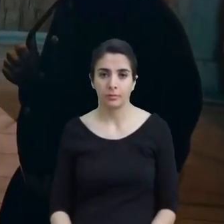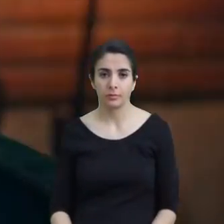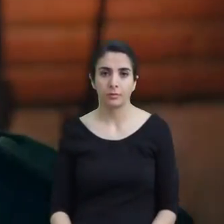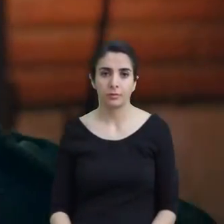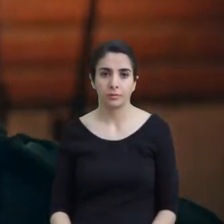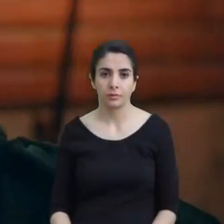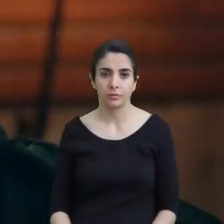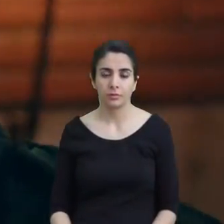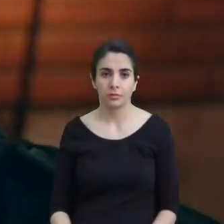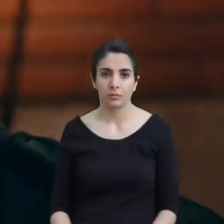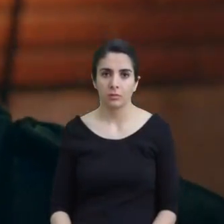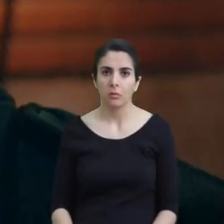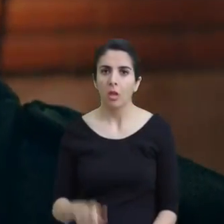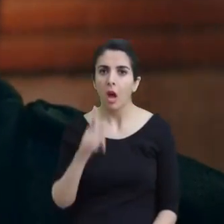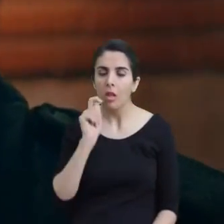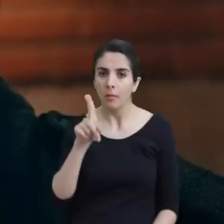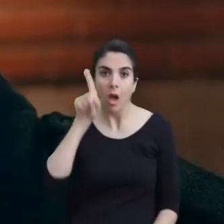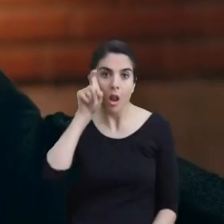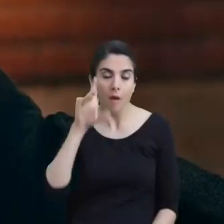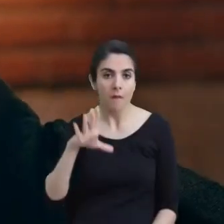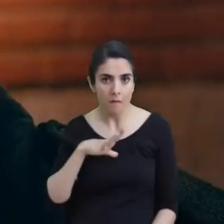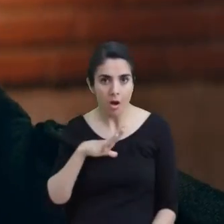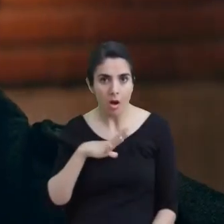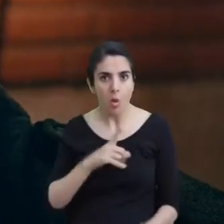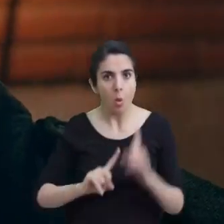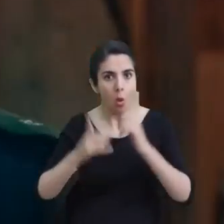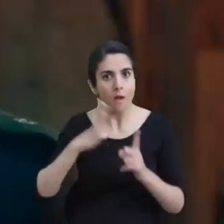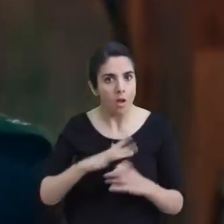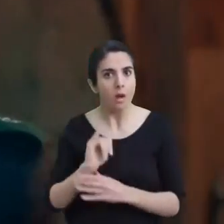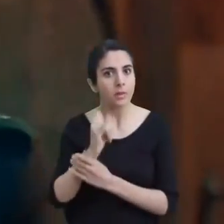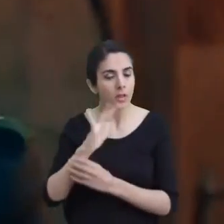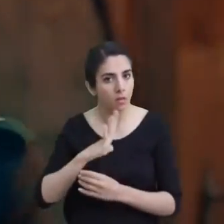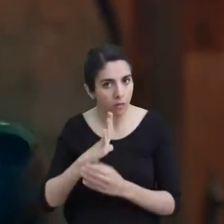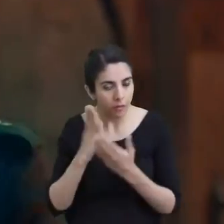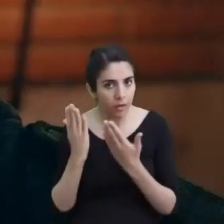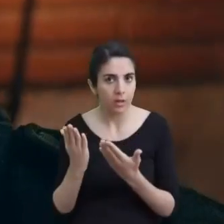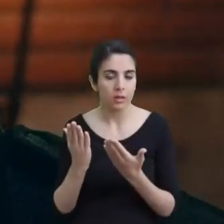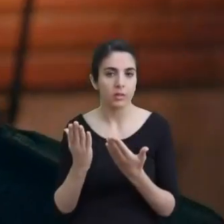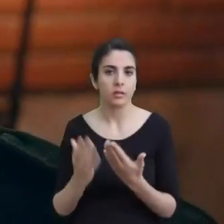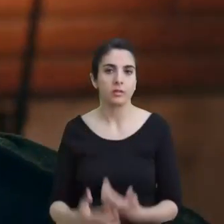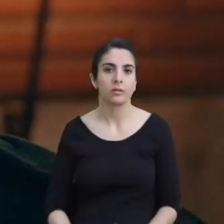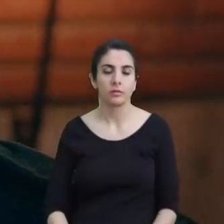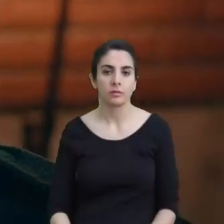yanıyor. Bu adam hem zeki, hem kurnaz, hem becerikli. Hasan'a dedi.